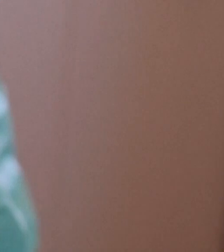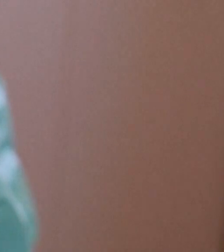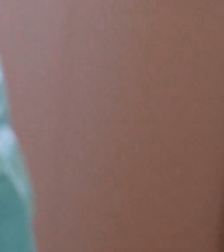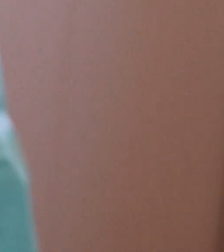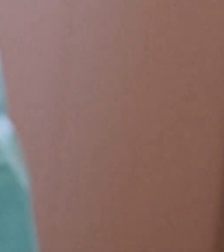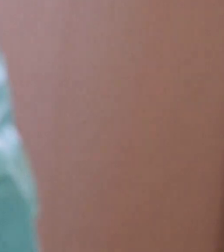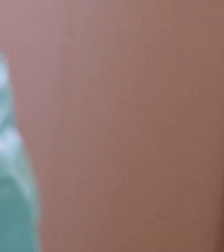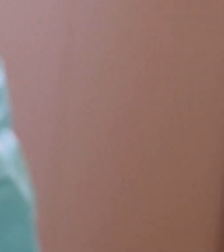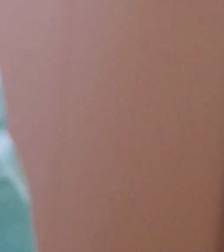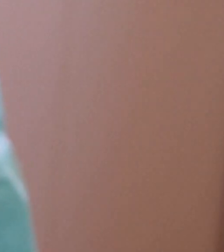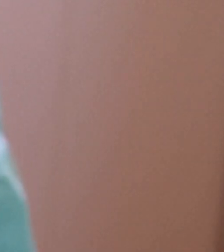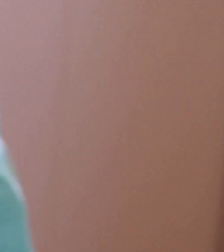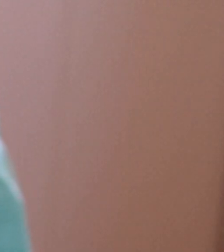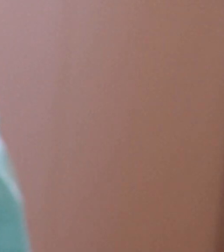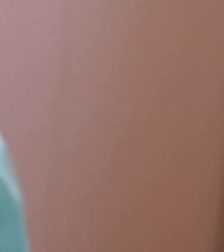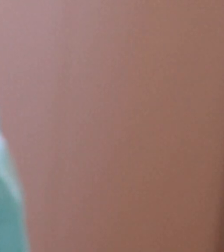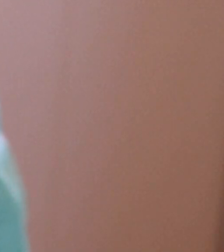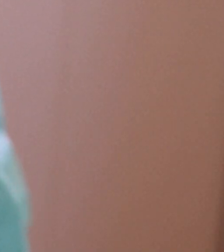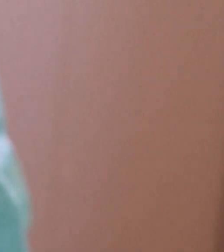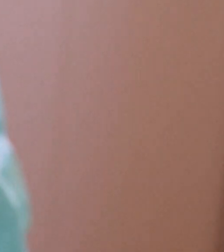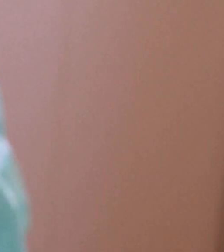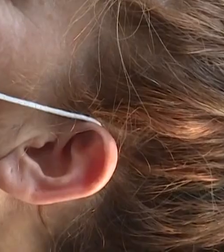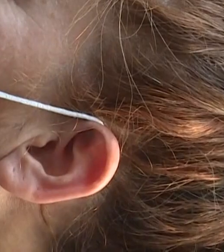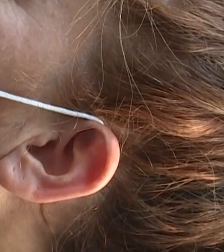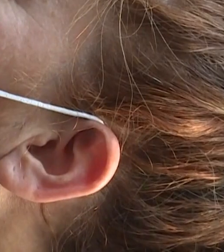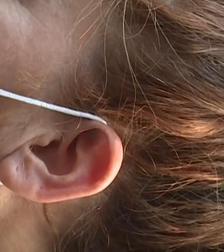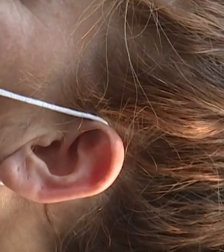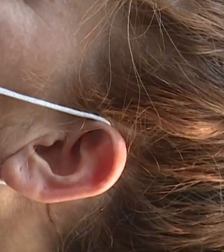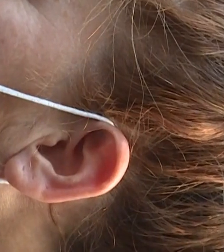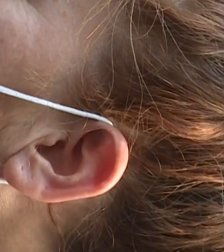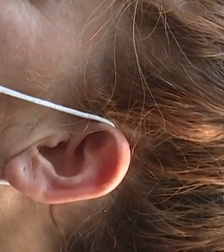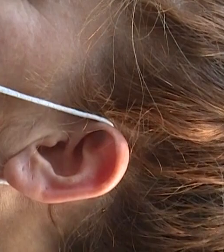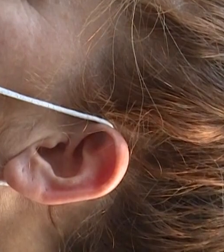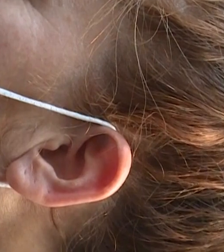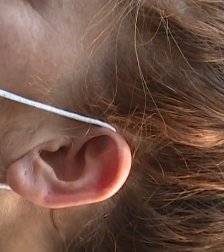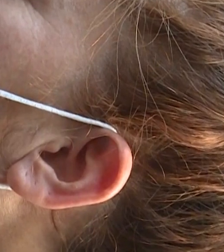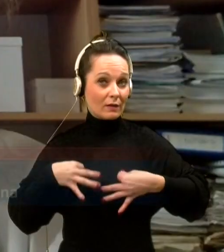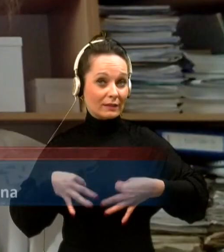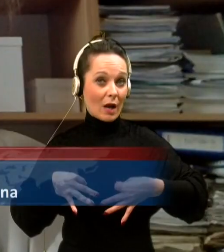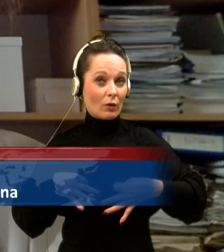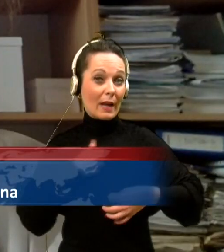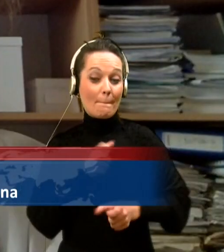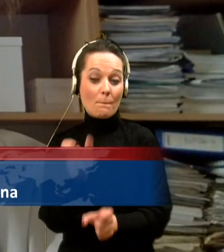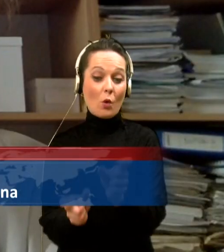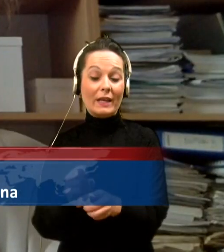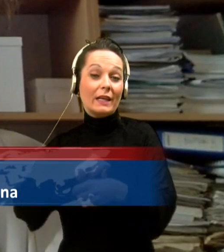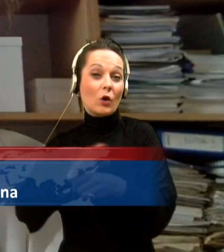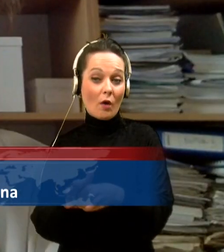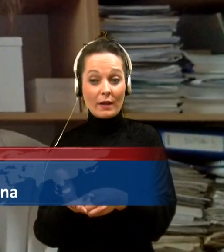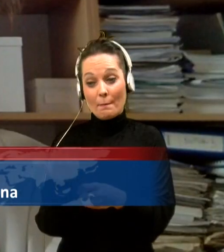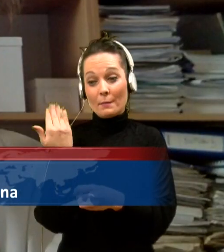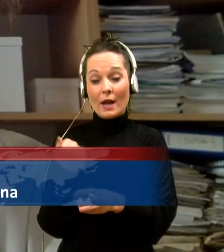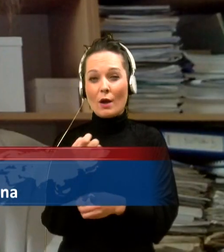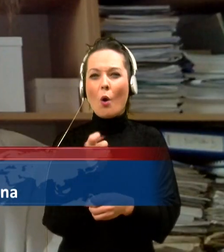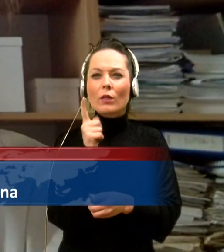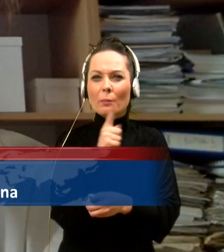UKC Ljubljana so v minulem tednu začeli z rutinskim testiranjem zaposlenih na posameznih oddelkih. Tako da je bilo od petka